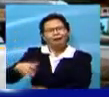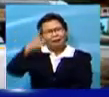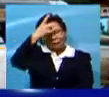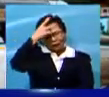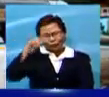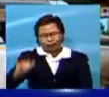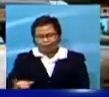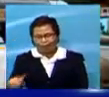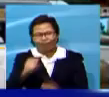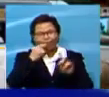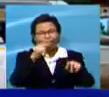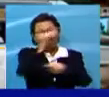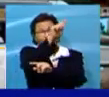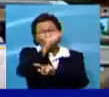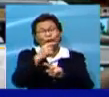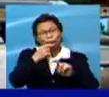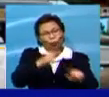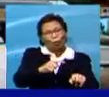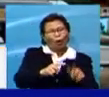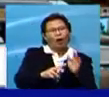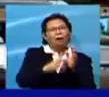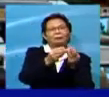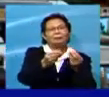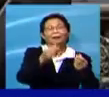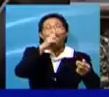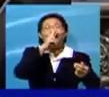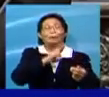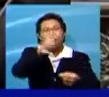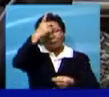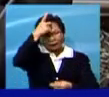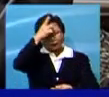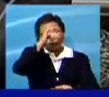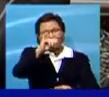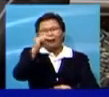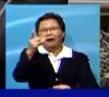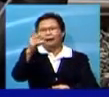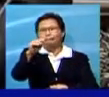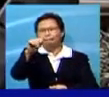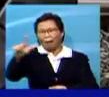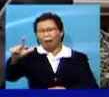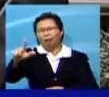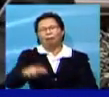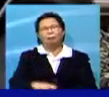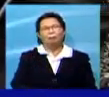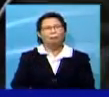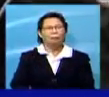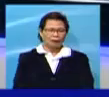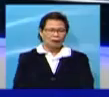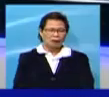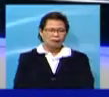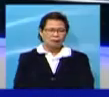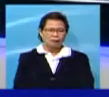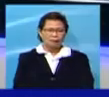Ismail Sabri menjawab soalan tambahan Wakil Tanah Merah Datuk Seri Iqmal Hisham Abdul Aziz.